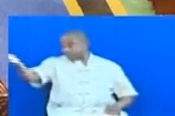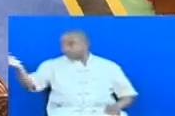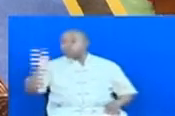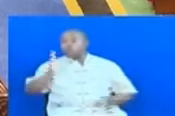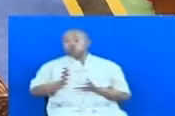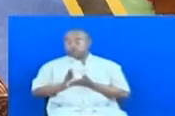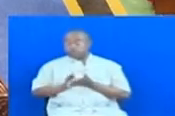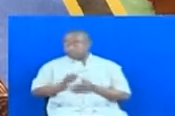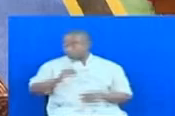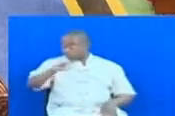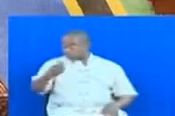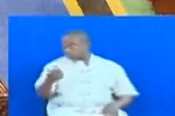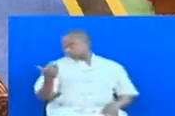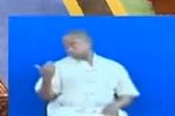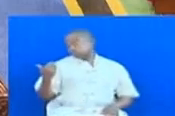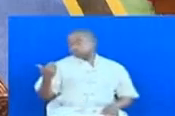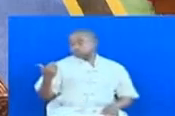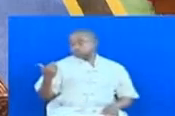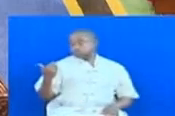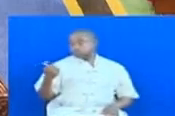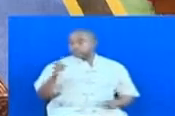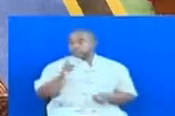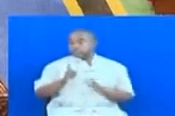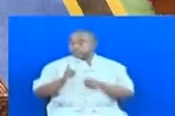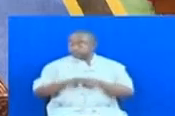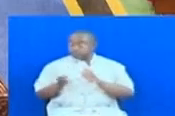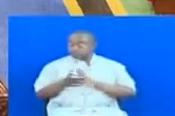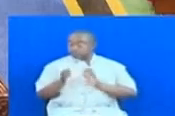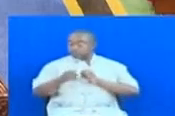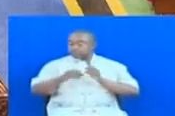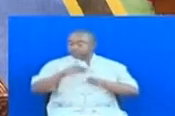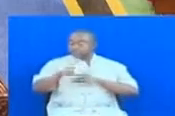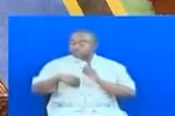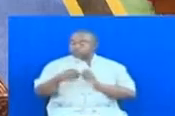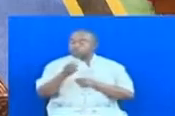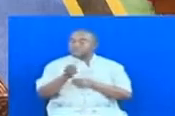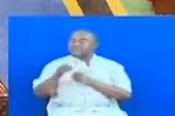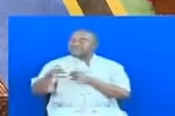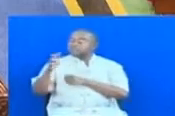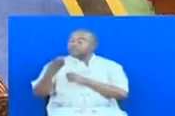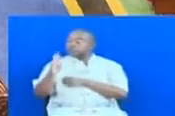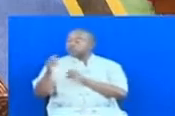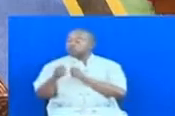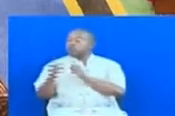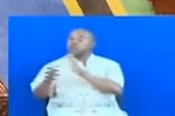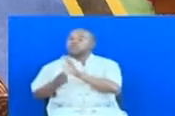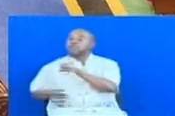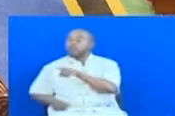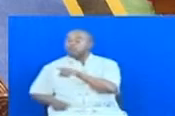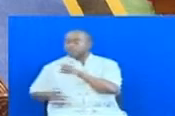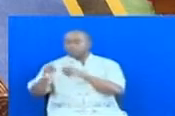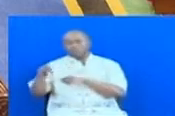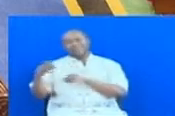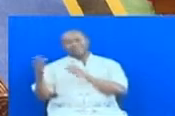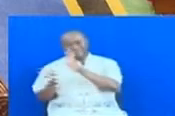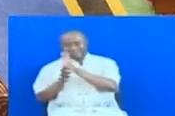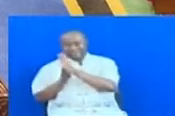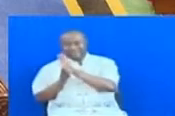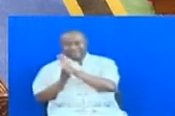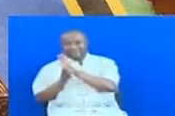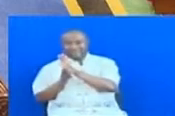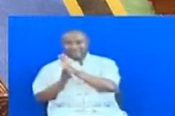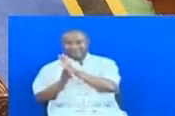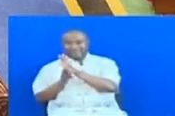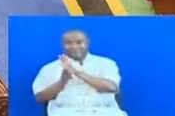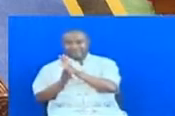Mwezi mmoja uliopita wakati tunaanza mchakato wa bajeti, zaidi ya shilingi bilioni 17 ilikuwa inadaiwa karibu ni 0.8. Manake